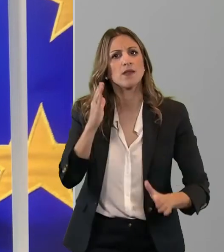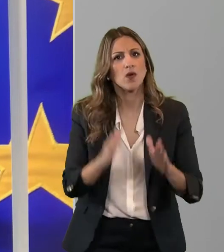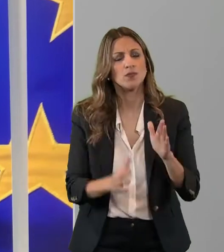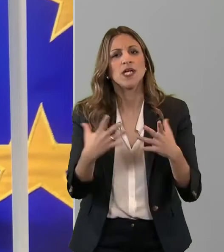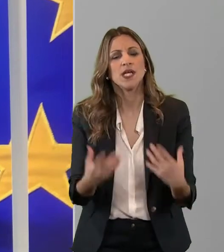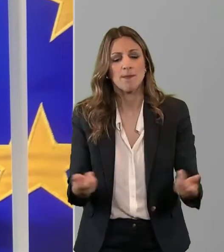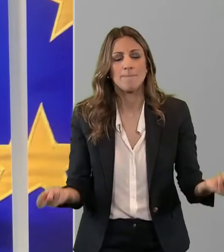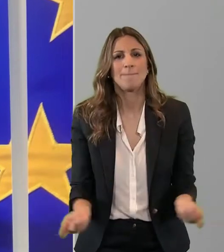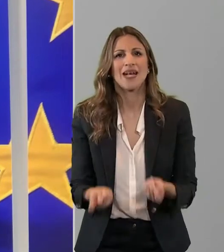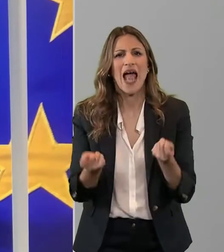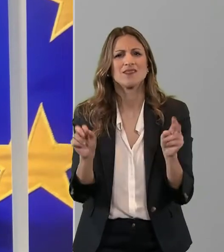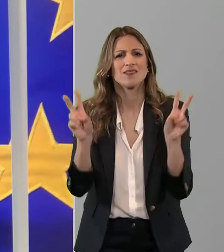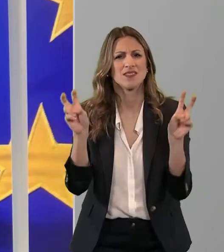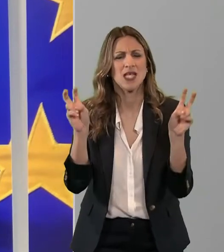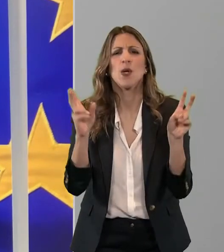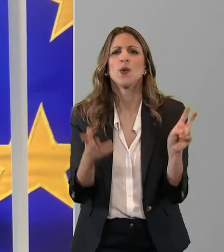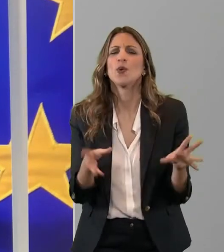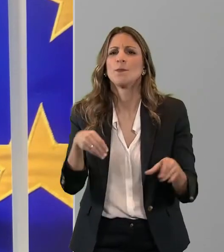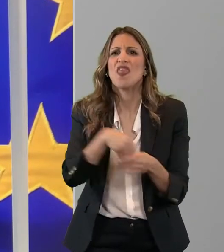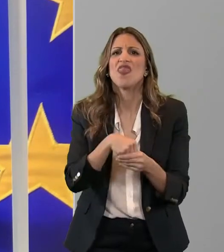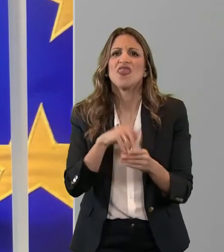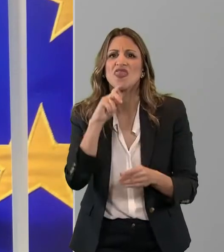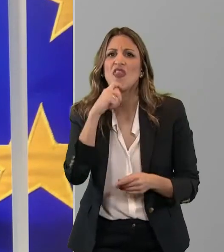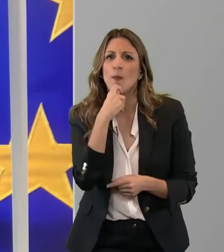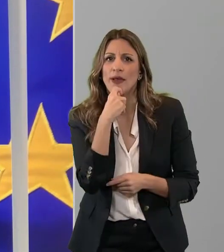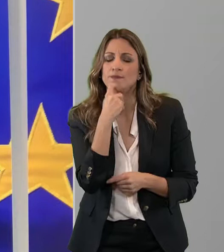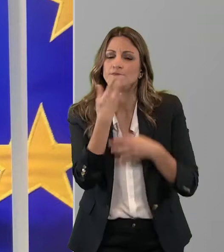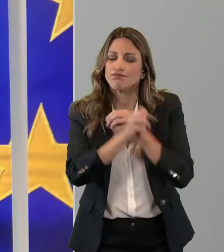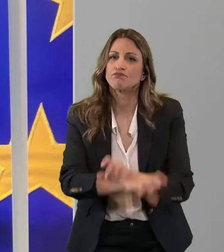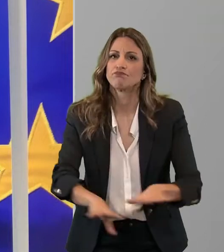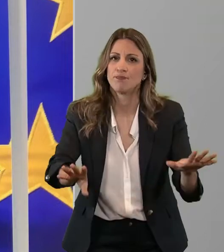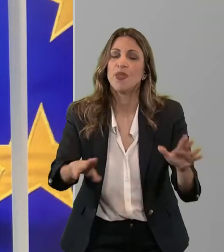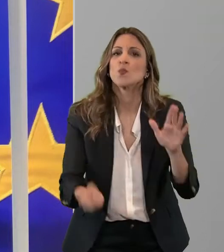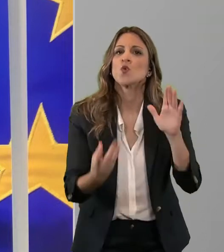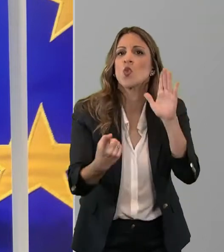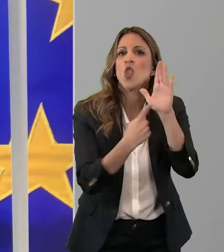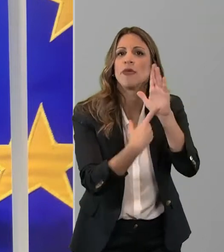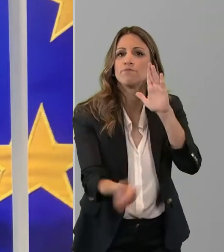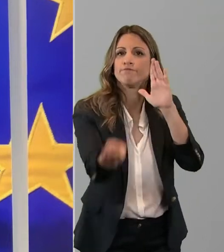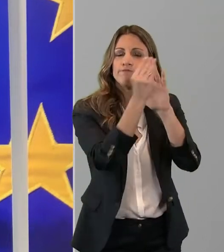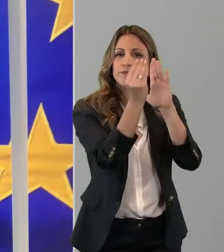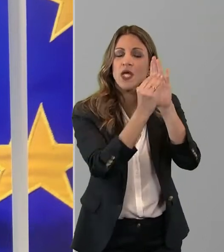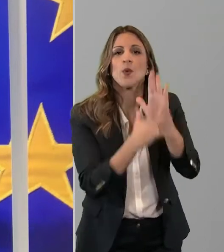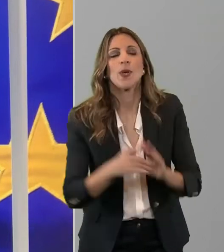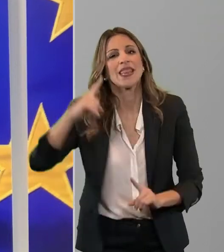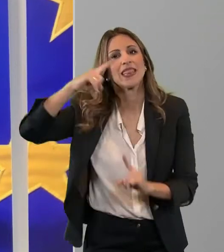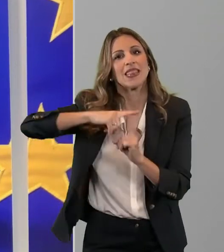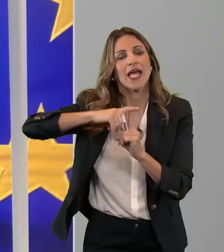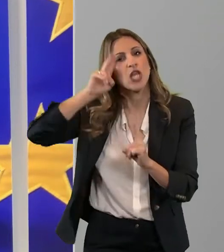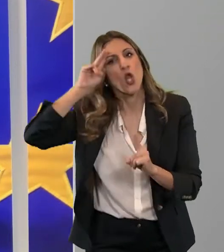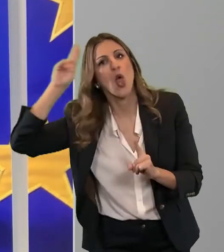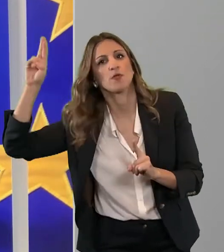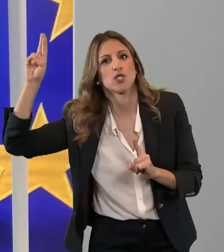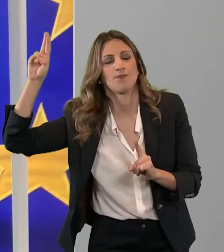τη διακυβέρνηση των δεδομένων και ένα νέο ολοκληρωμένο νομικό πλαίσιο για την τεχνητή νοημοσύνη.